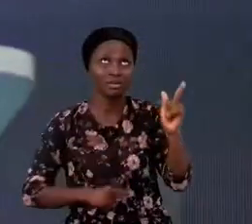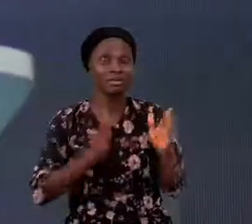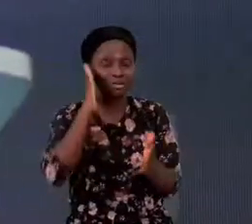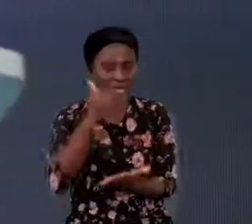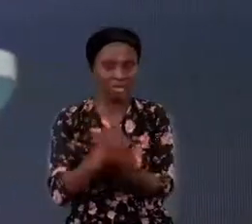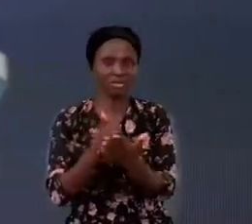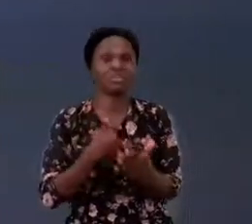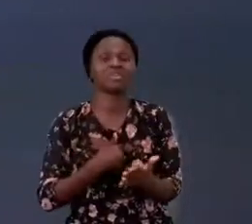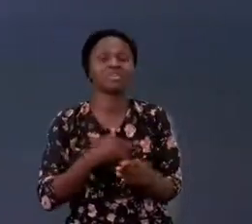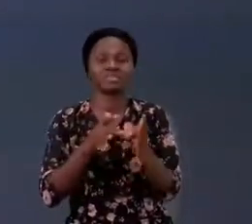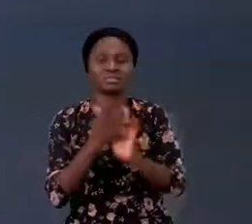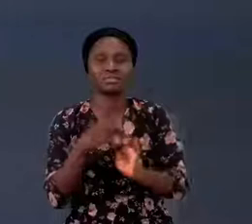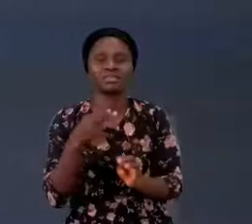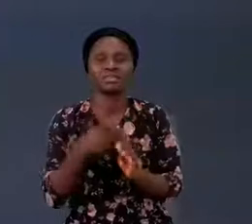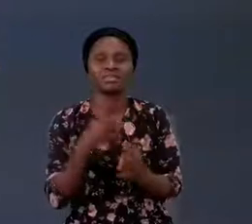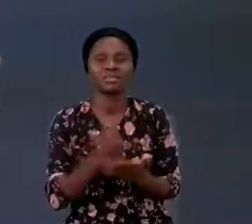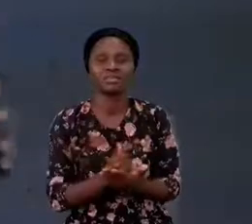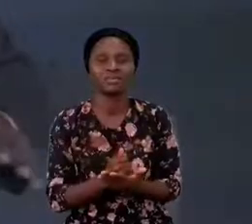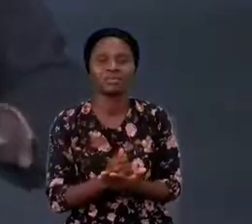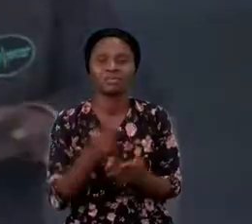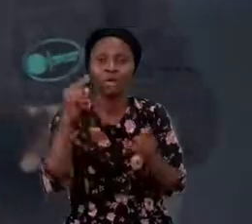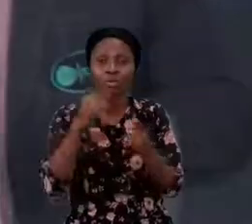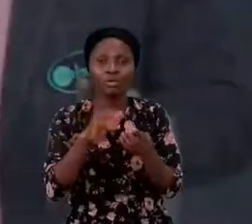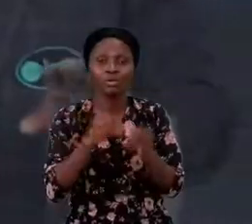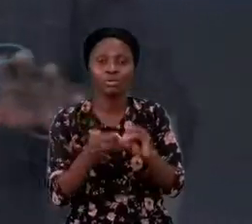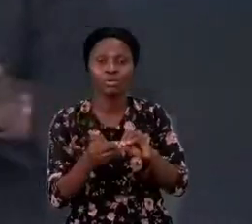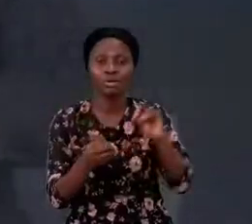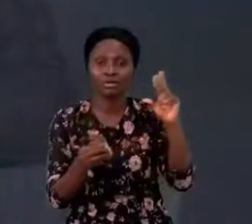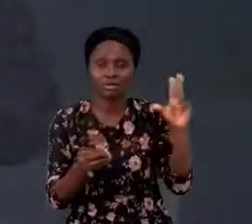considérons les jeunes adultes fortifiés,